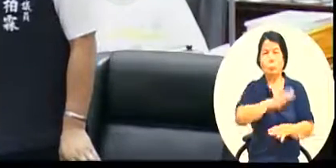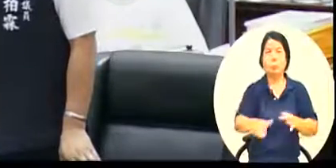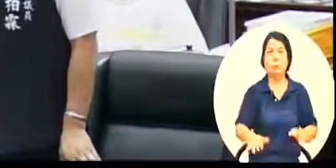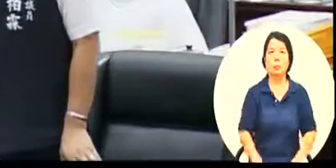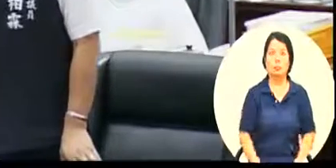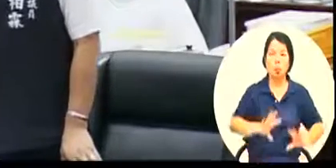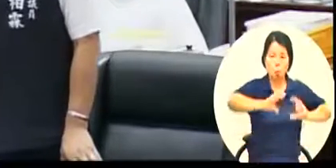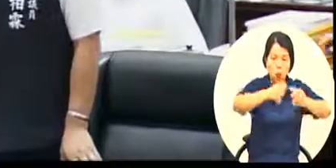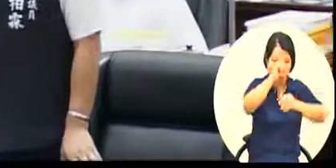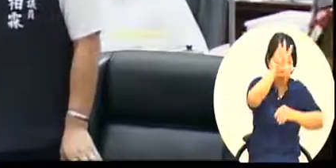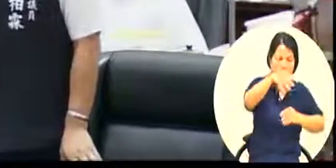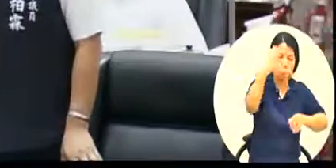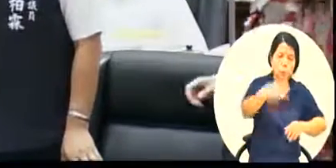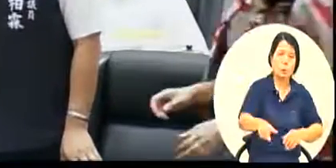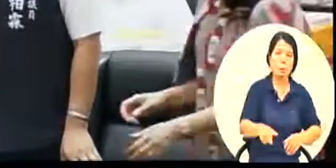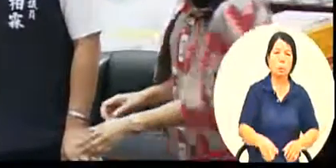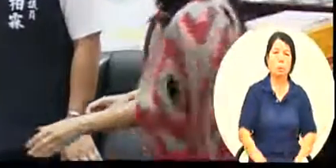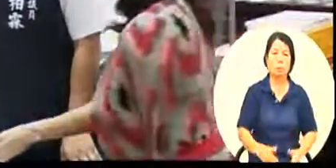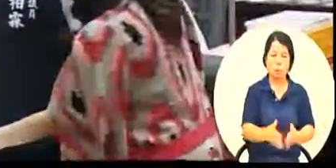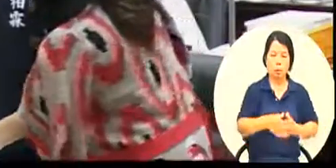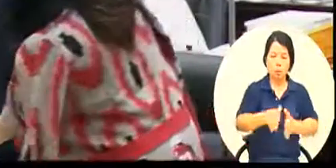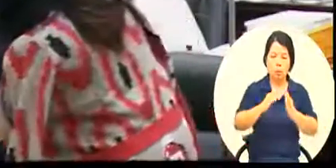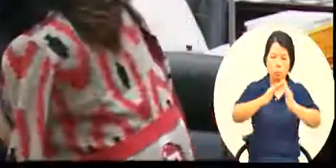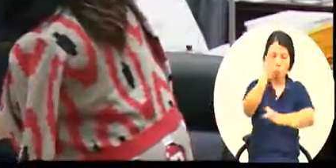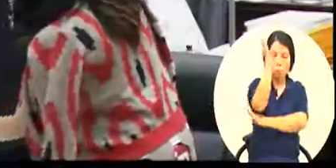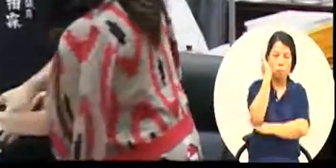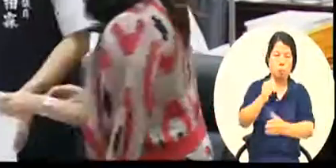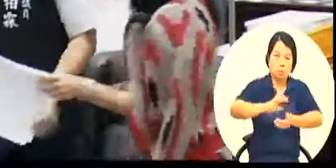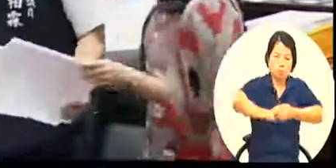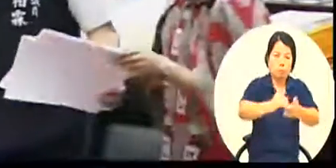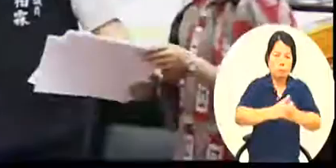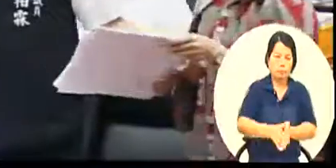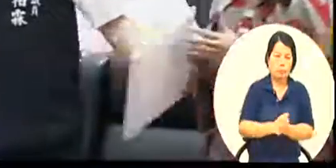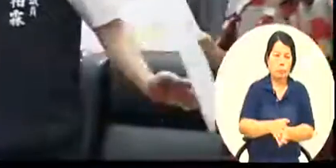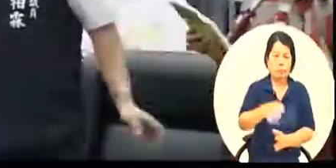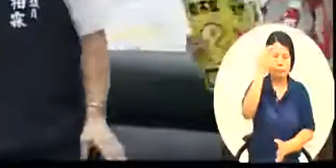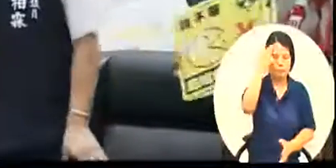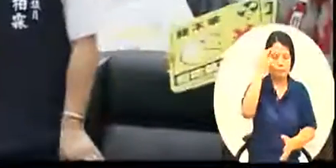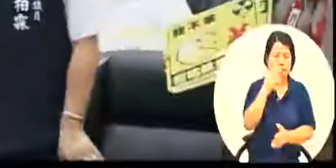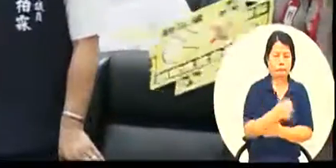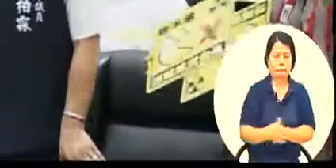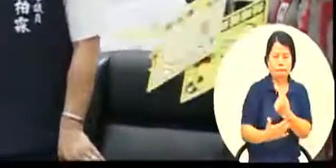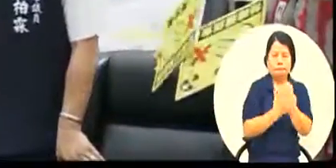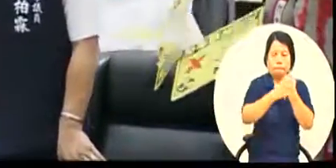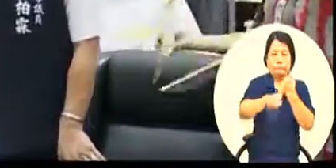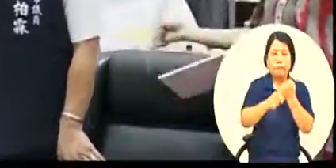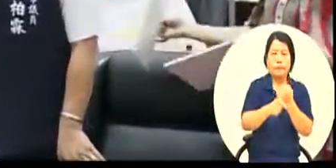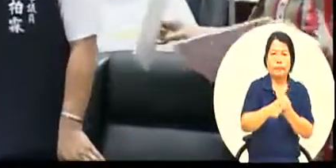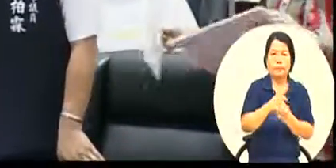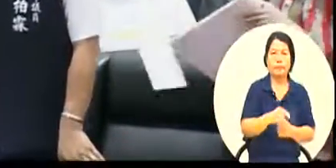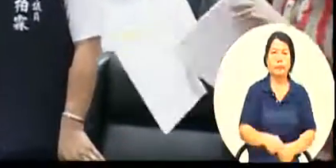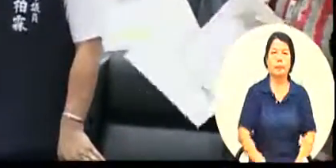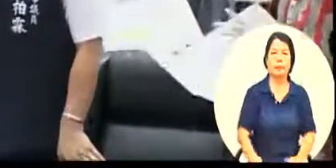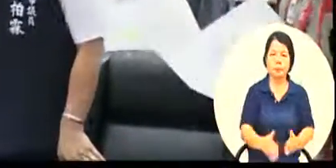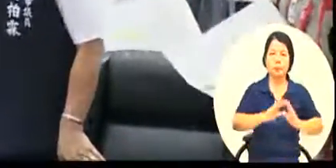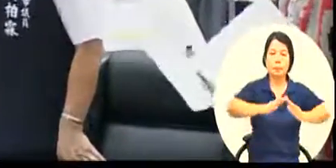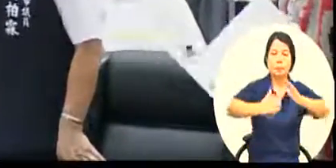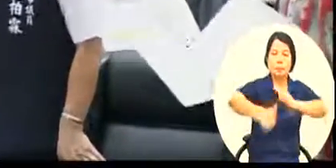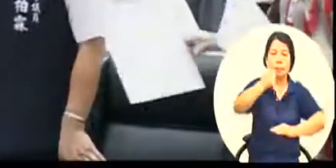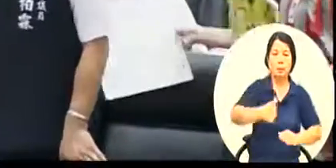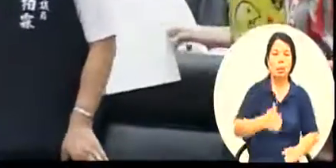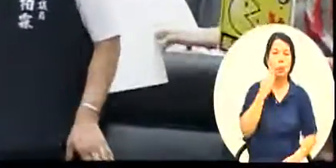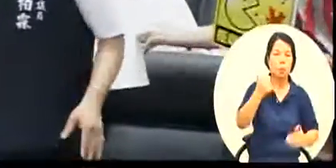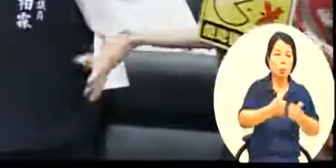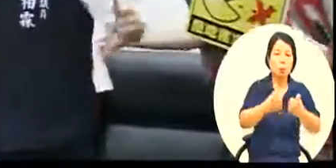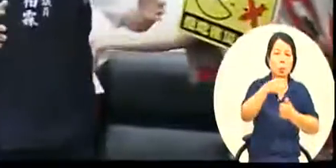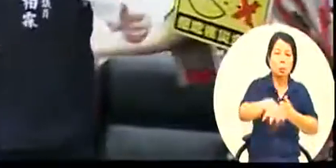们国民党团再一次要求市政府一定要坚守这样的一个立场。那所以我要请问市长，如果我们议会